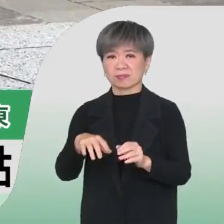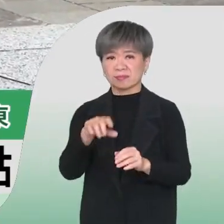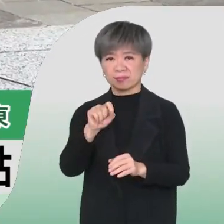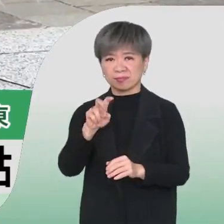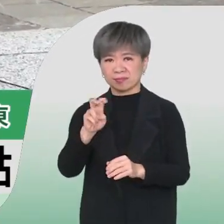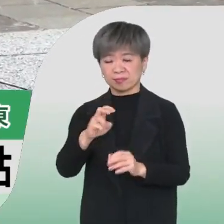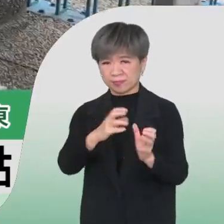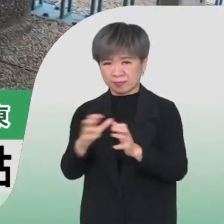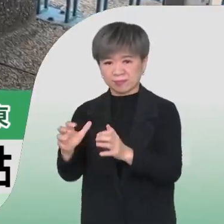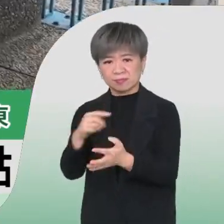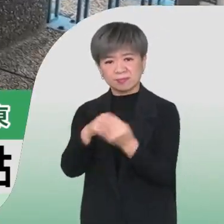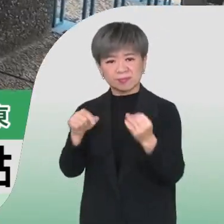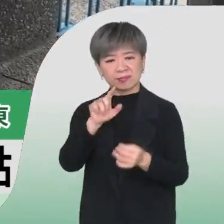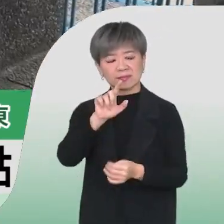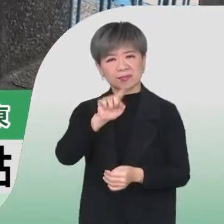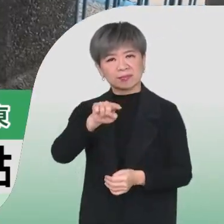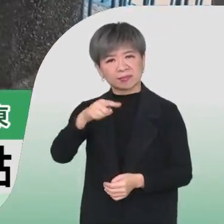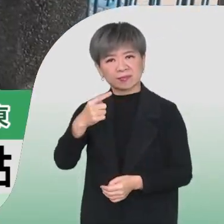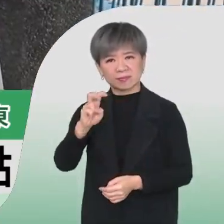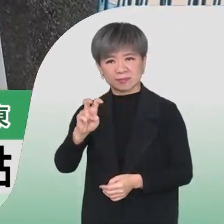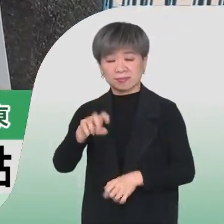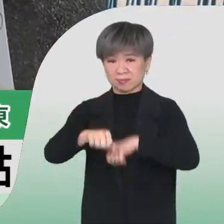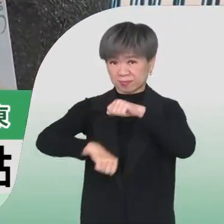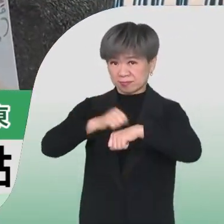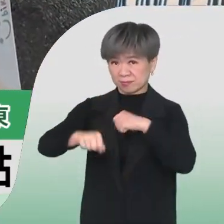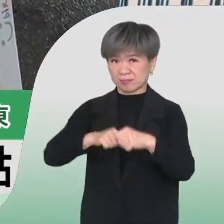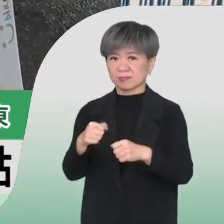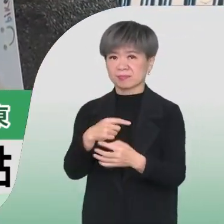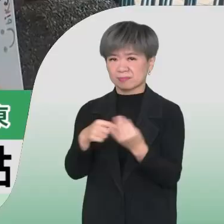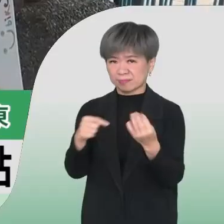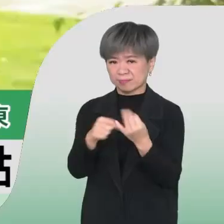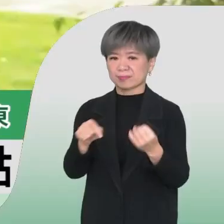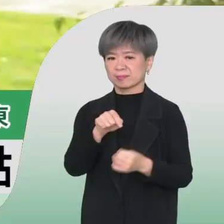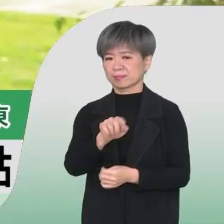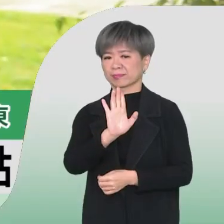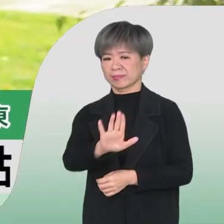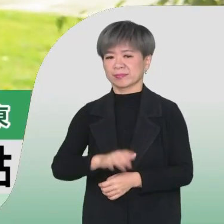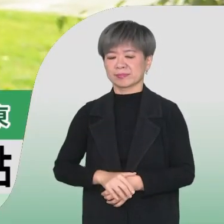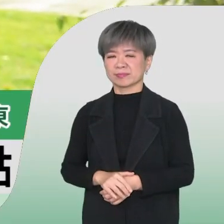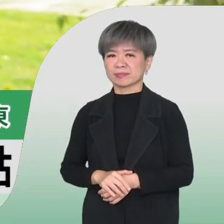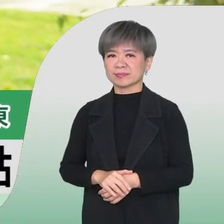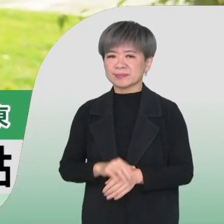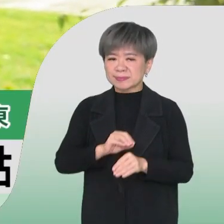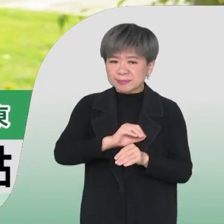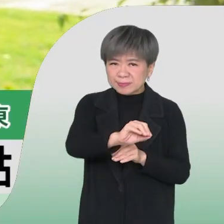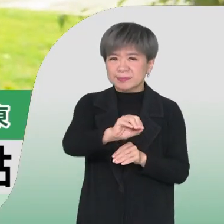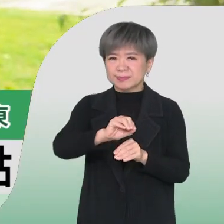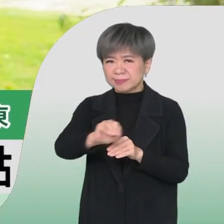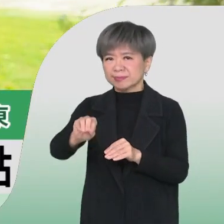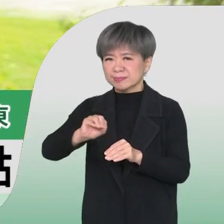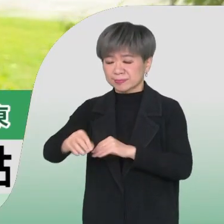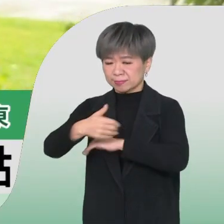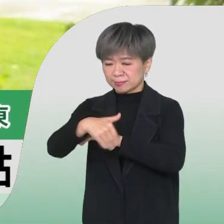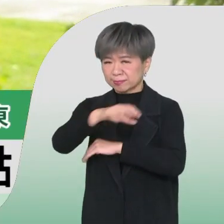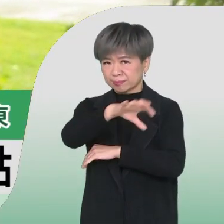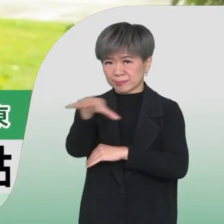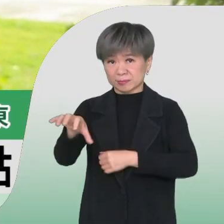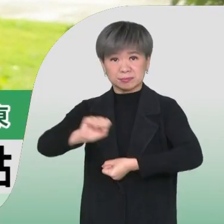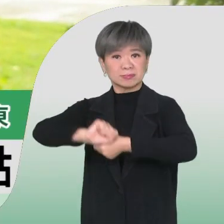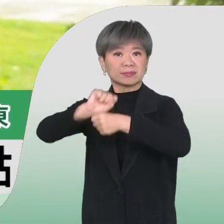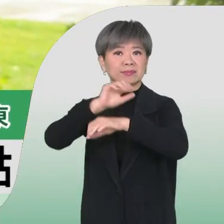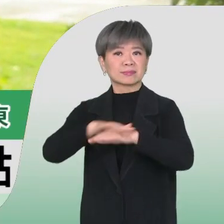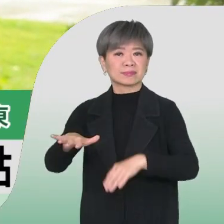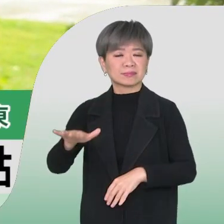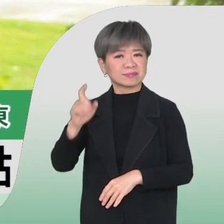供1120台私人车。 如果接受度不错的时候，我们会慢慢的扩点到乡镇去，希望说是以观